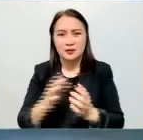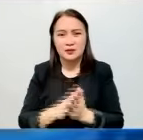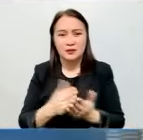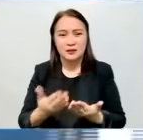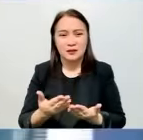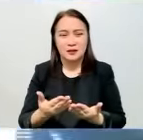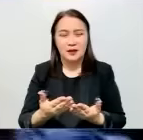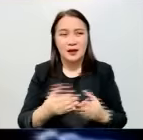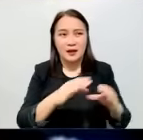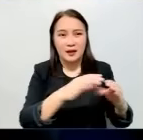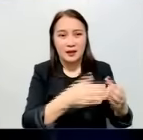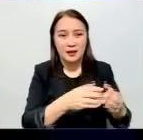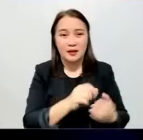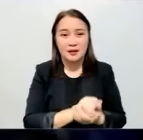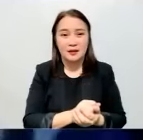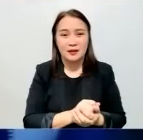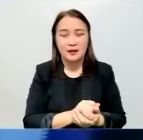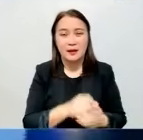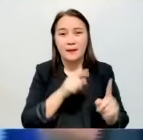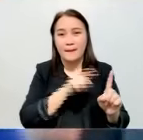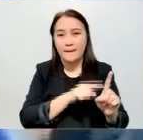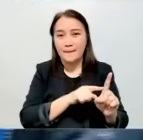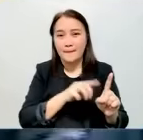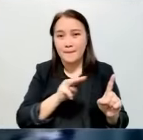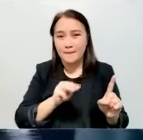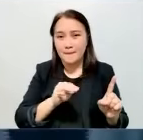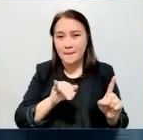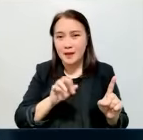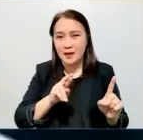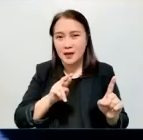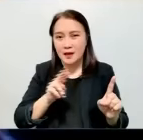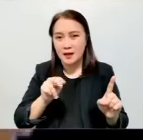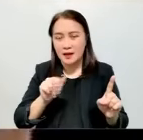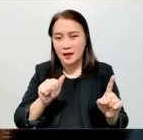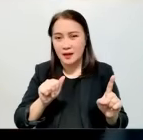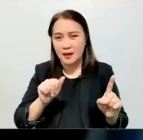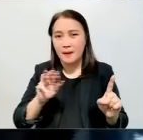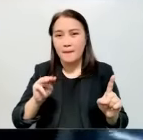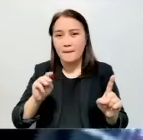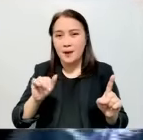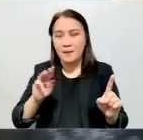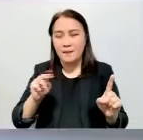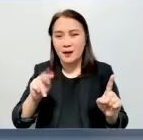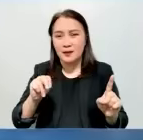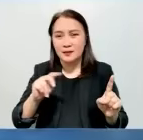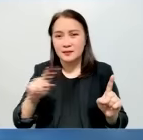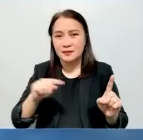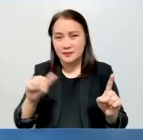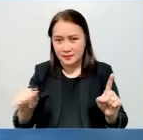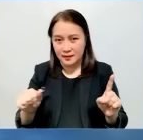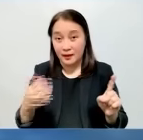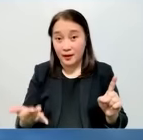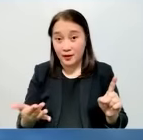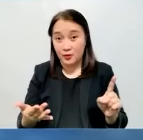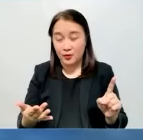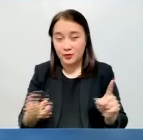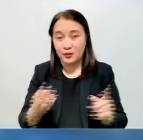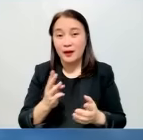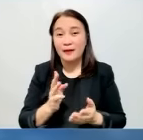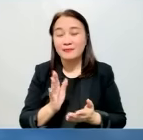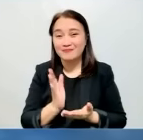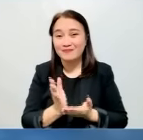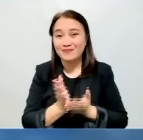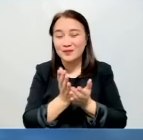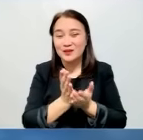Commission o PAOC si Mirna Mabanza nang dalhin ng mga otoridad sa Zamboanga City ngayong araw. Naaresto si Mabanza sa Indanan